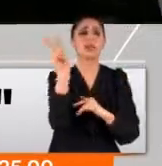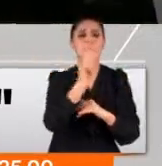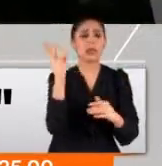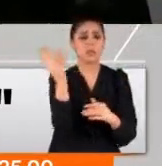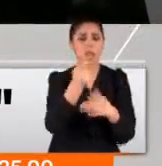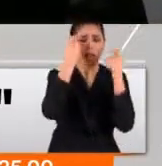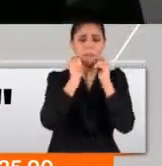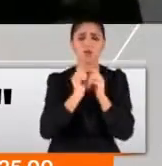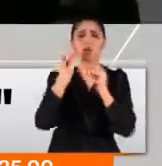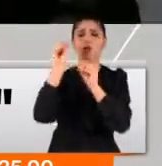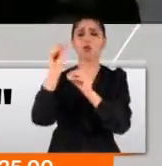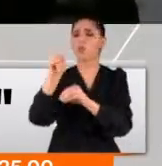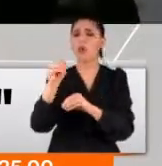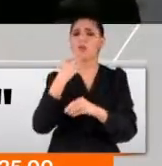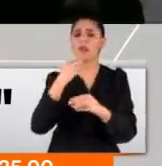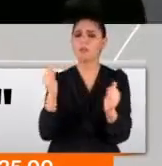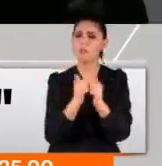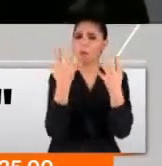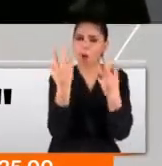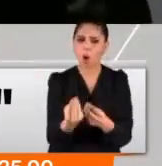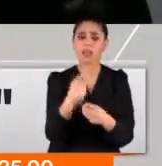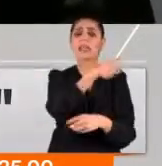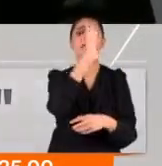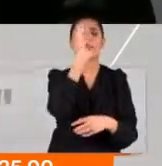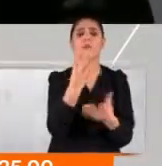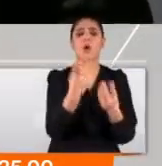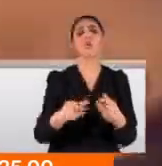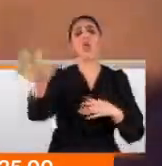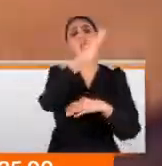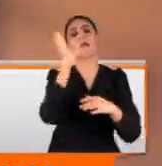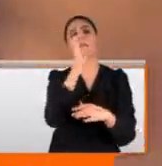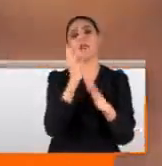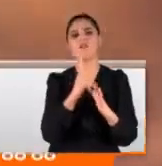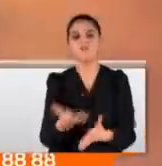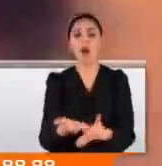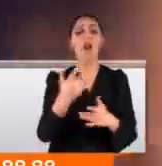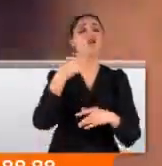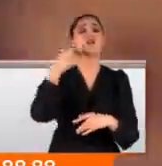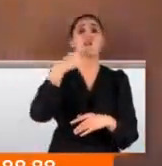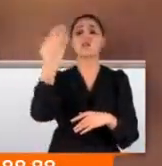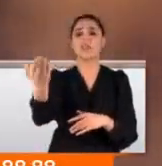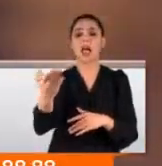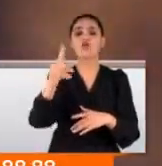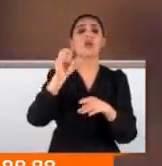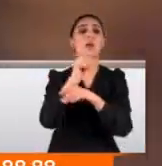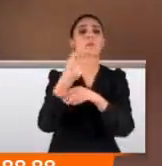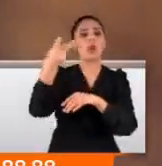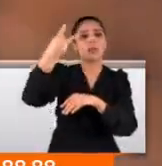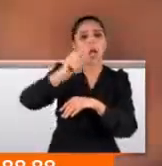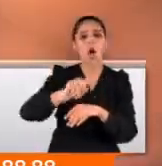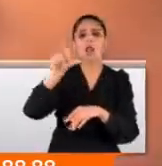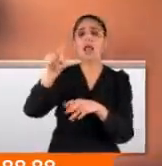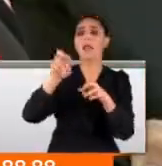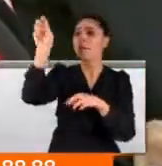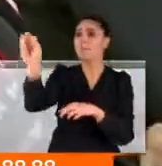tane başörtülü koysan artık senin kim olduğunu ne olduğunu cumhurbaşkanına Muğla'da katledilen Pınar